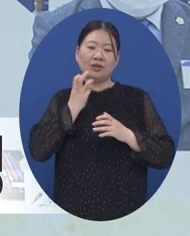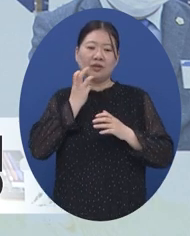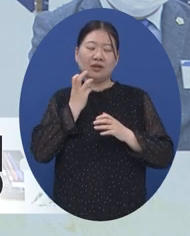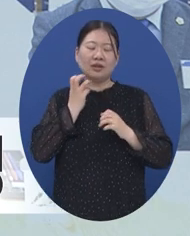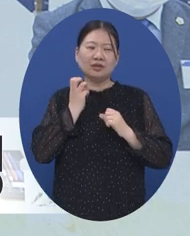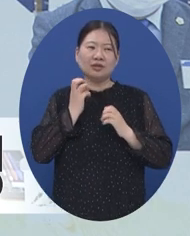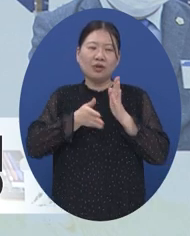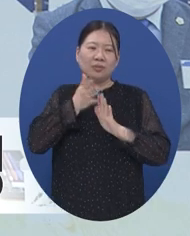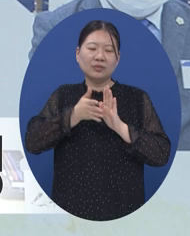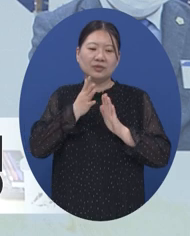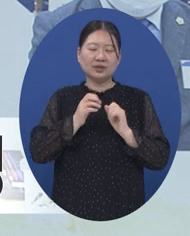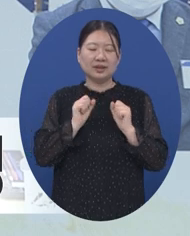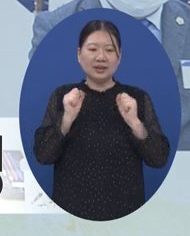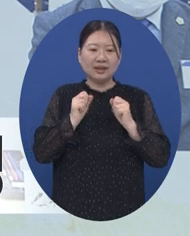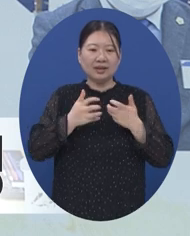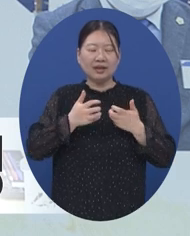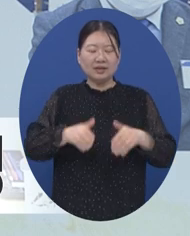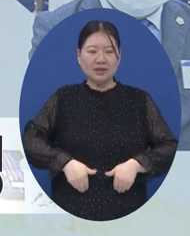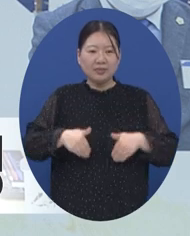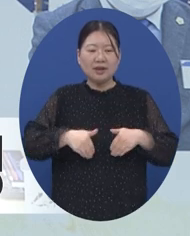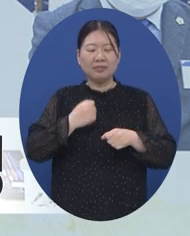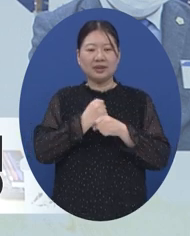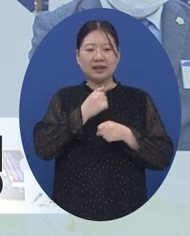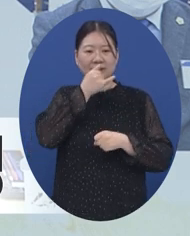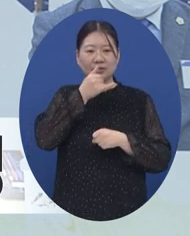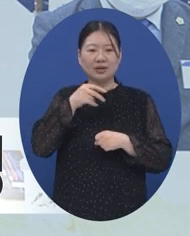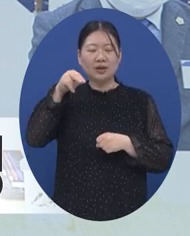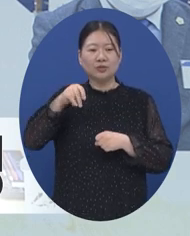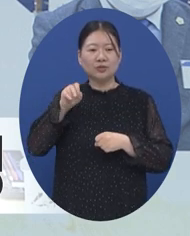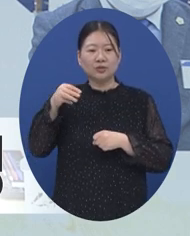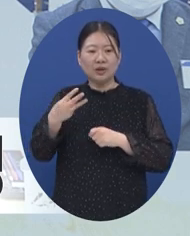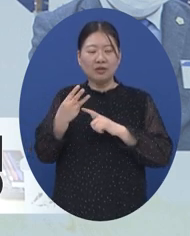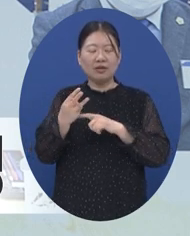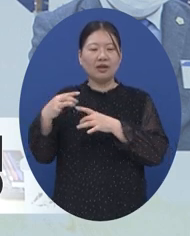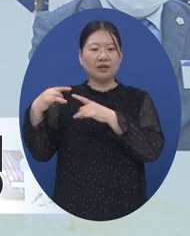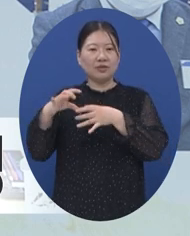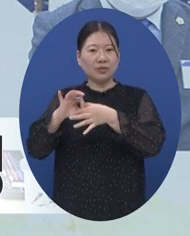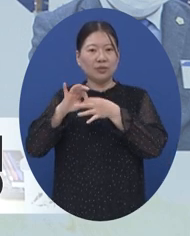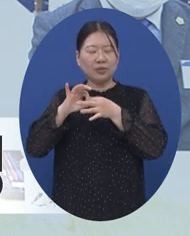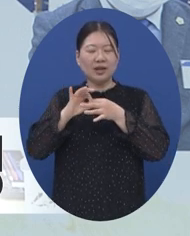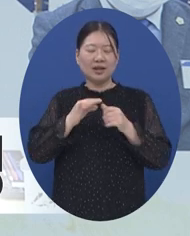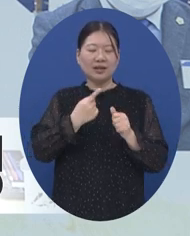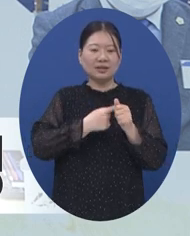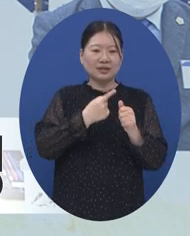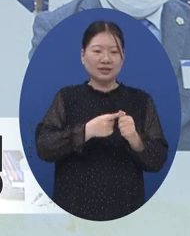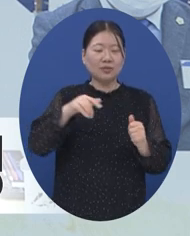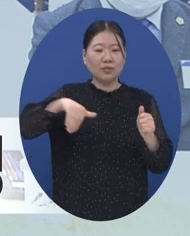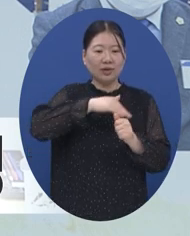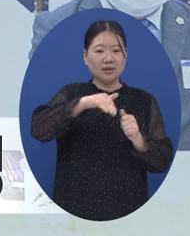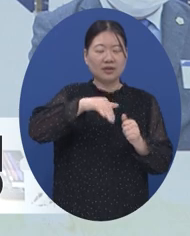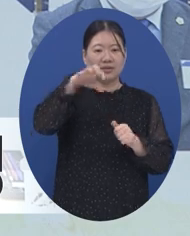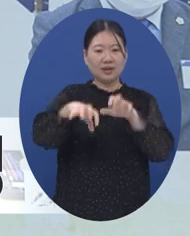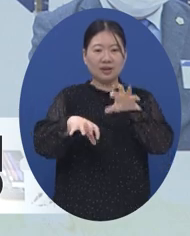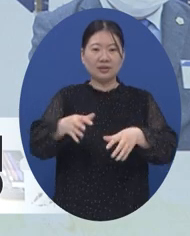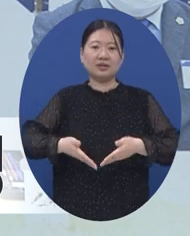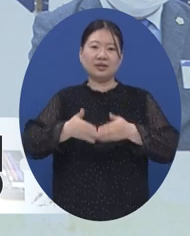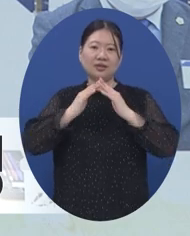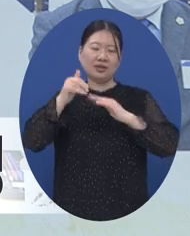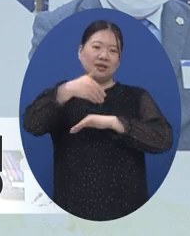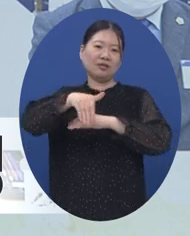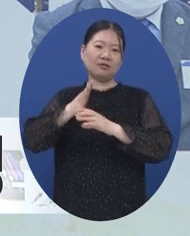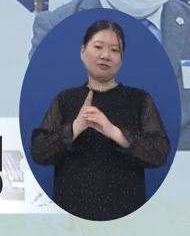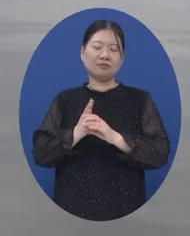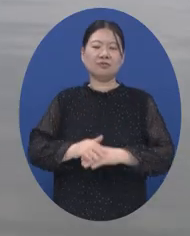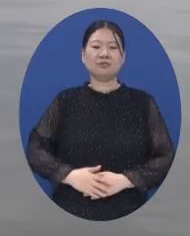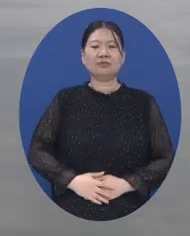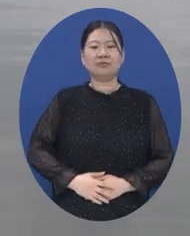건데요. 광명시흥 도시첨단 산업단지에 수요일 에너지를 활용한 신재생 친환경 단지가 조성됩니다. 최창순 기자입니다.